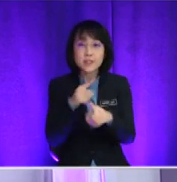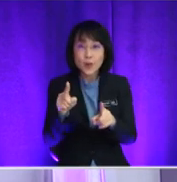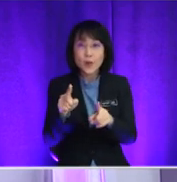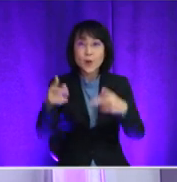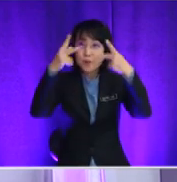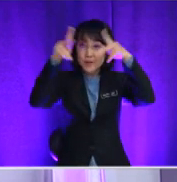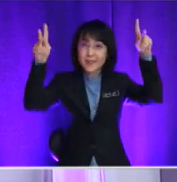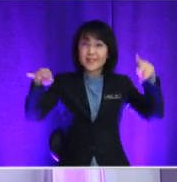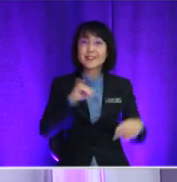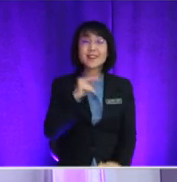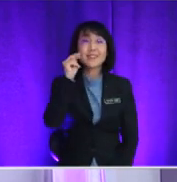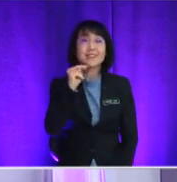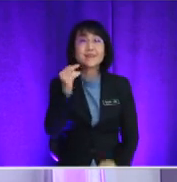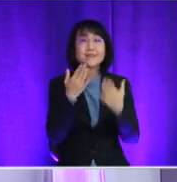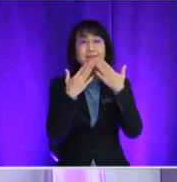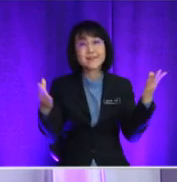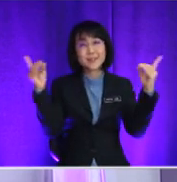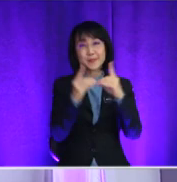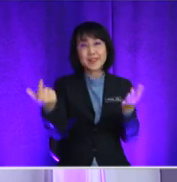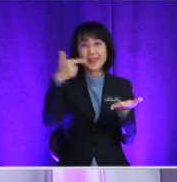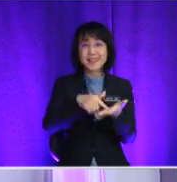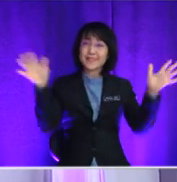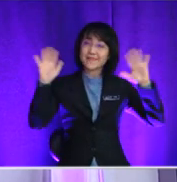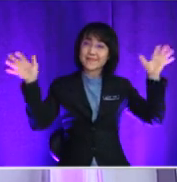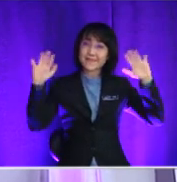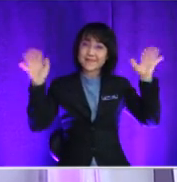kelak saya ini sakit Terima kasih kita jumpa lagi